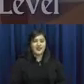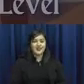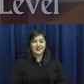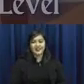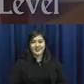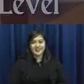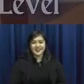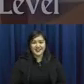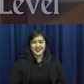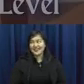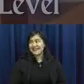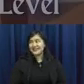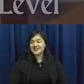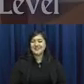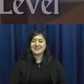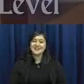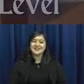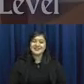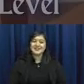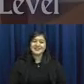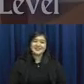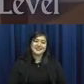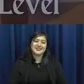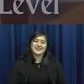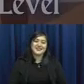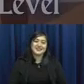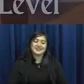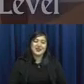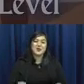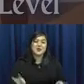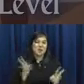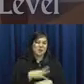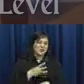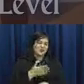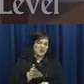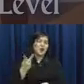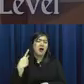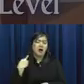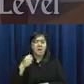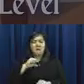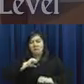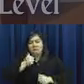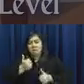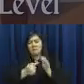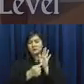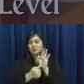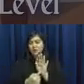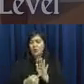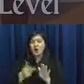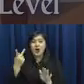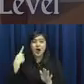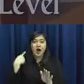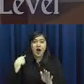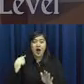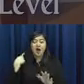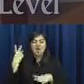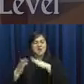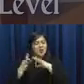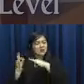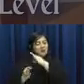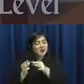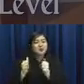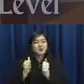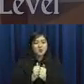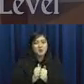Ay, oh, di ba? Yun, yun. Pero wala kang picture ng selfie mo na naging mag-fellowship ka sa table ni Pastor.